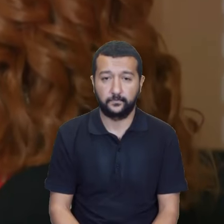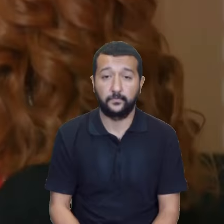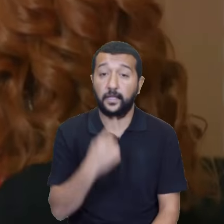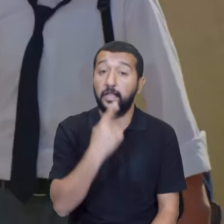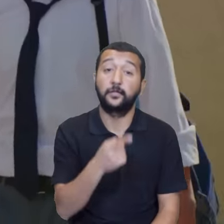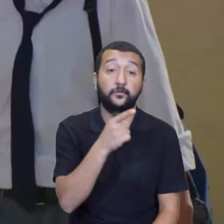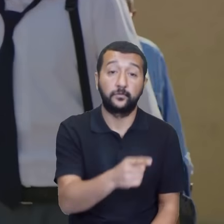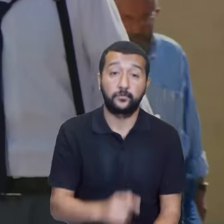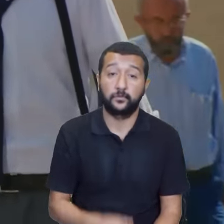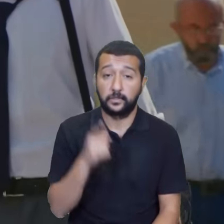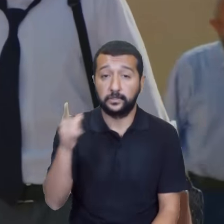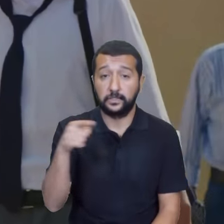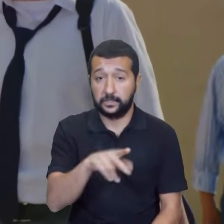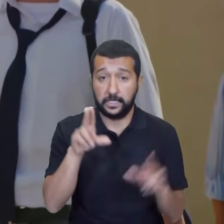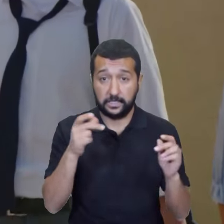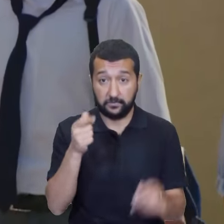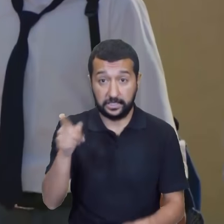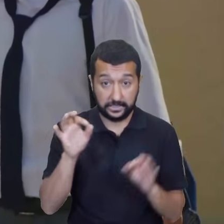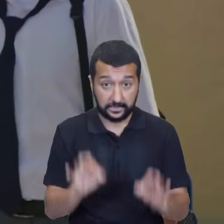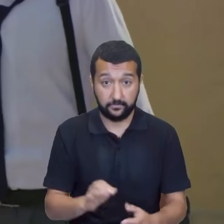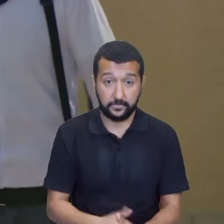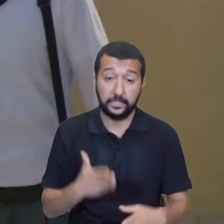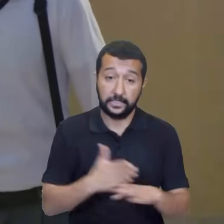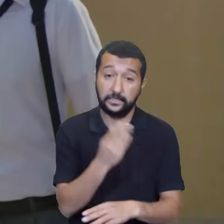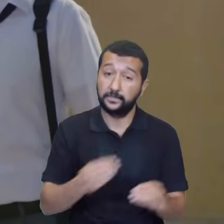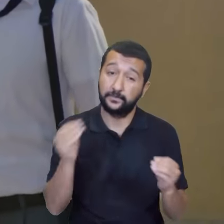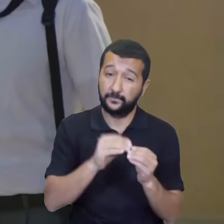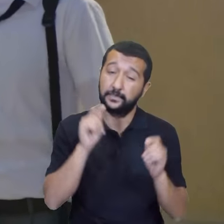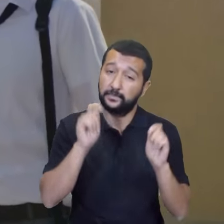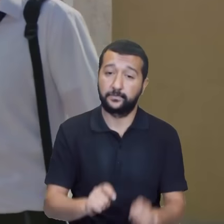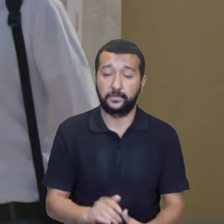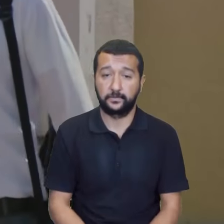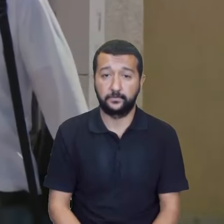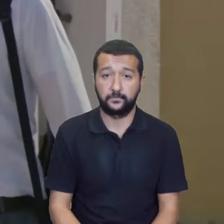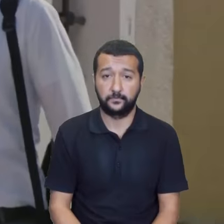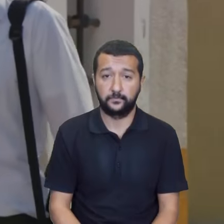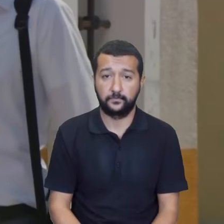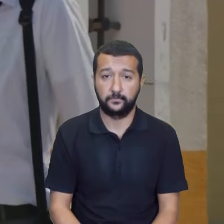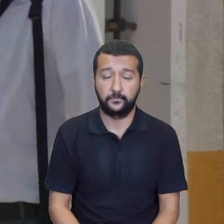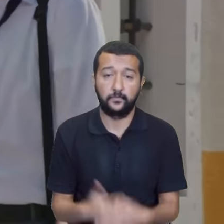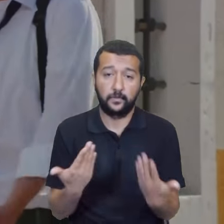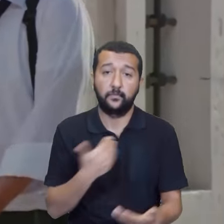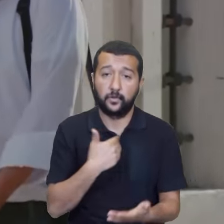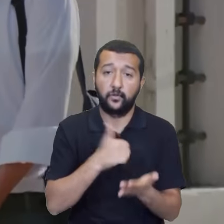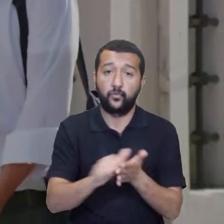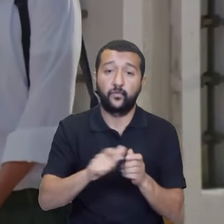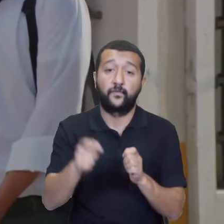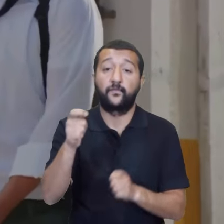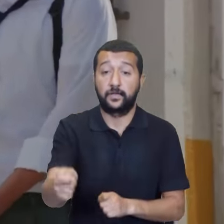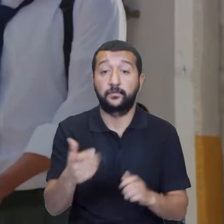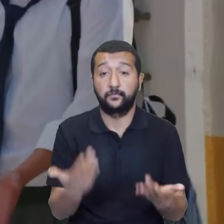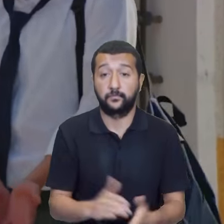Ne diyorsun? Sence yeter mi para? Keşke biraz daha ekleseydik. Yani ben bütün paramı